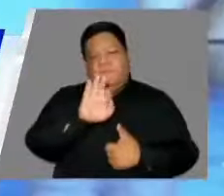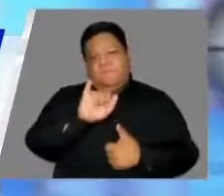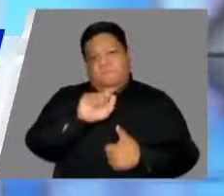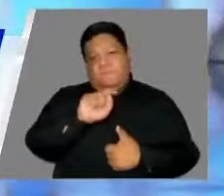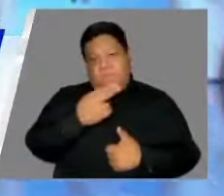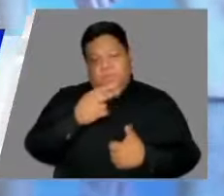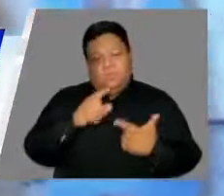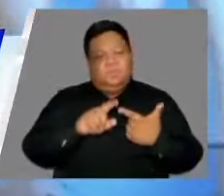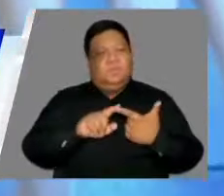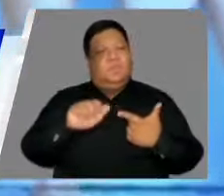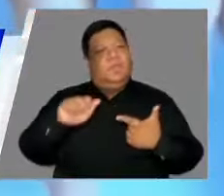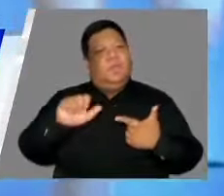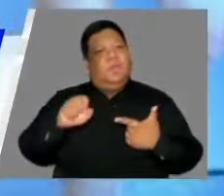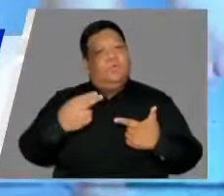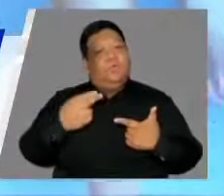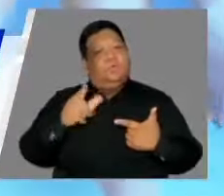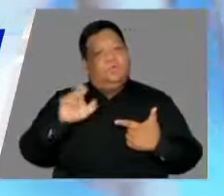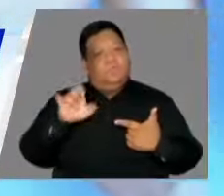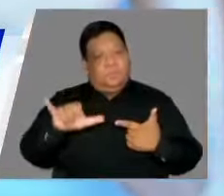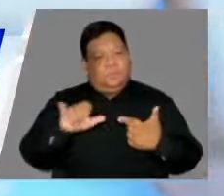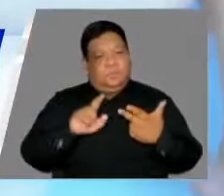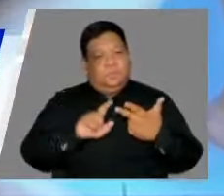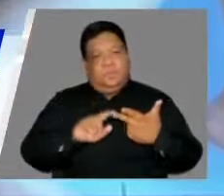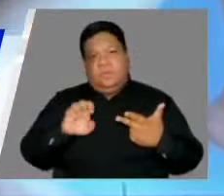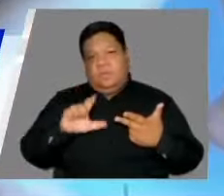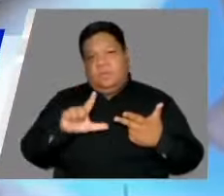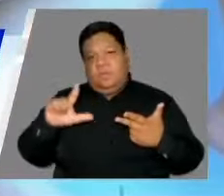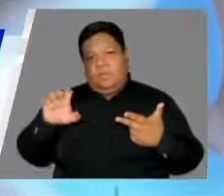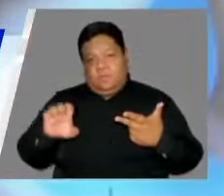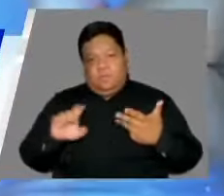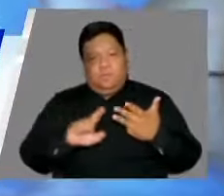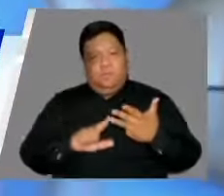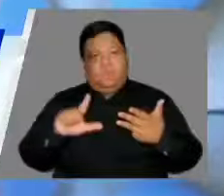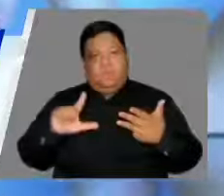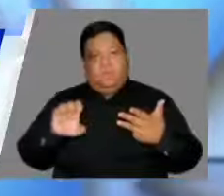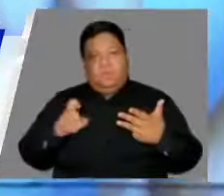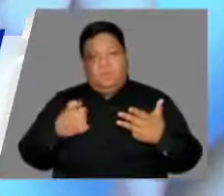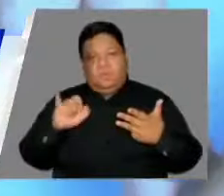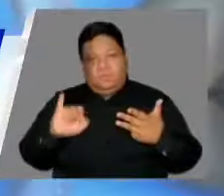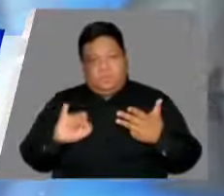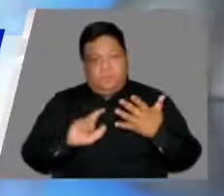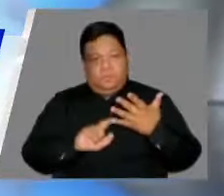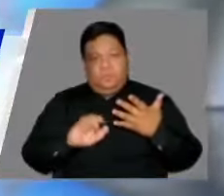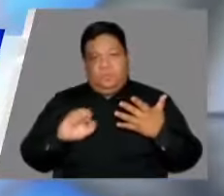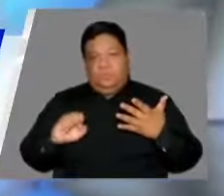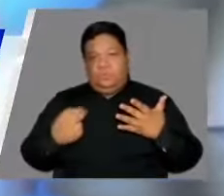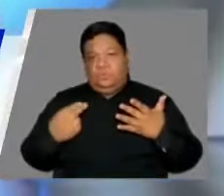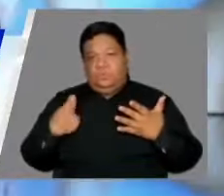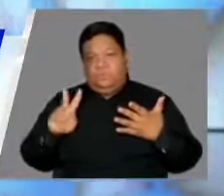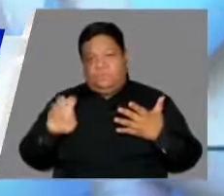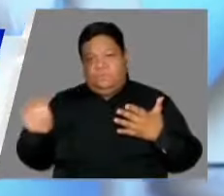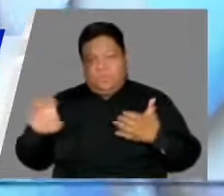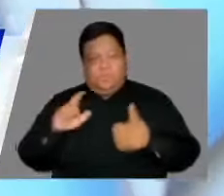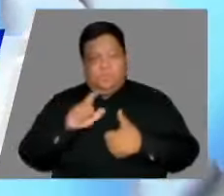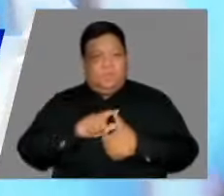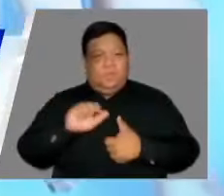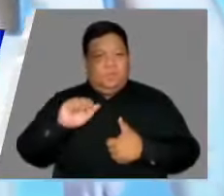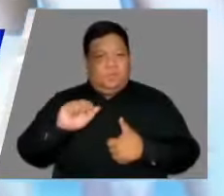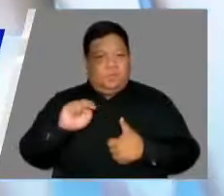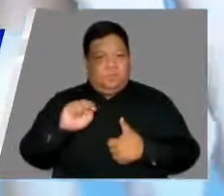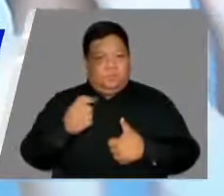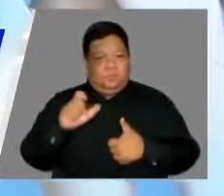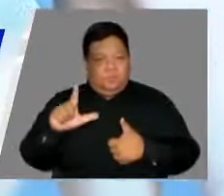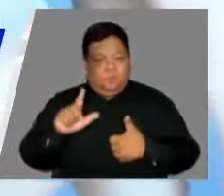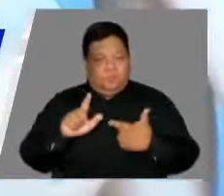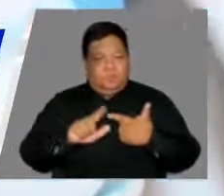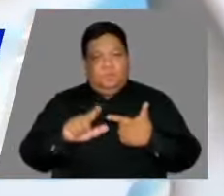Villanueva, Lexi Gonzalez, Shuvi Etrata, Angel Guardian, Lizelle Lopez, Lian Valentin, at Rabia Mateo. I